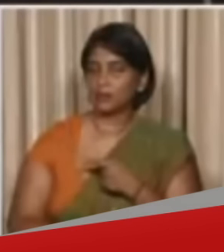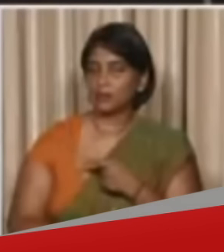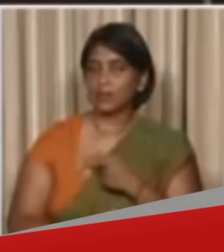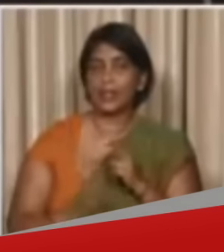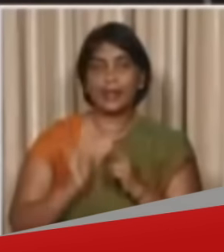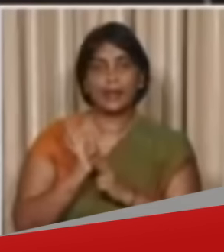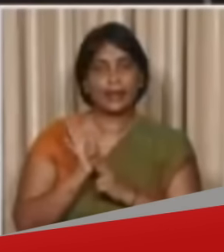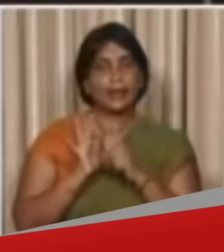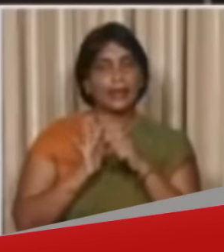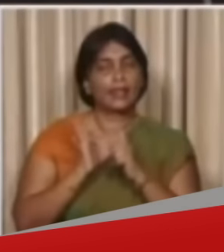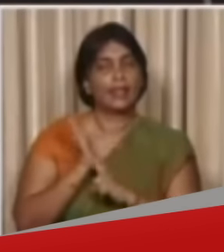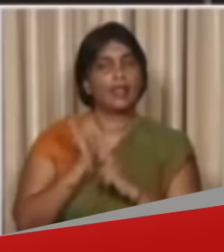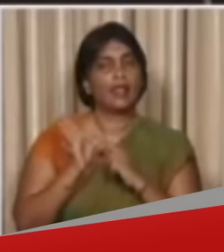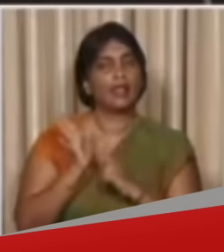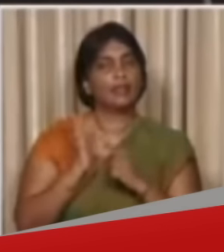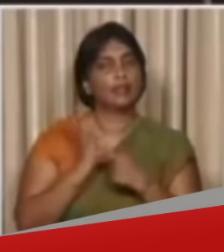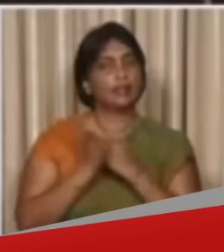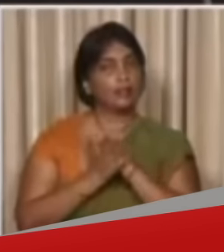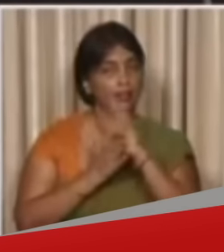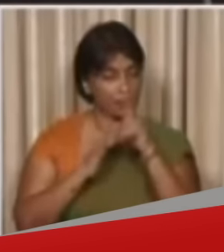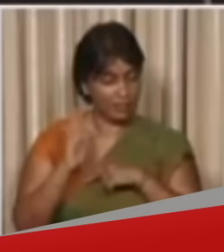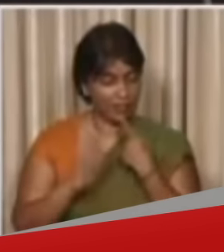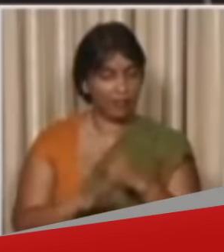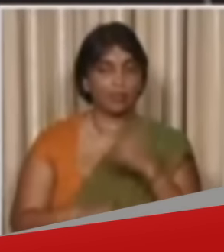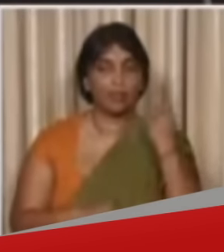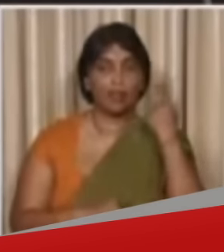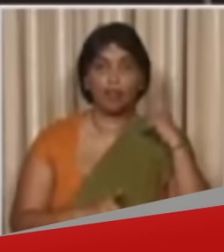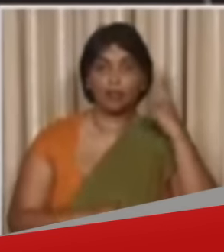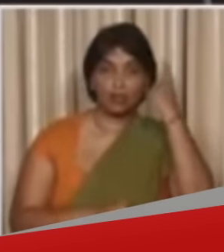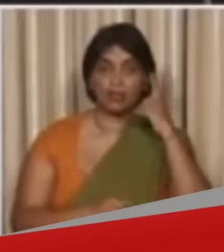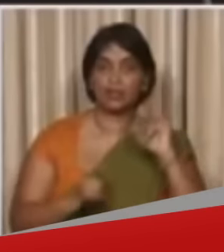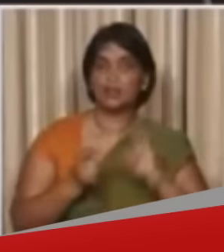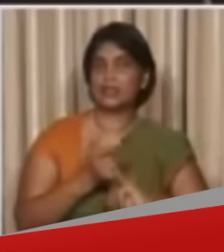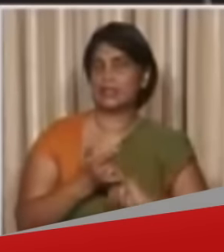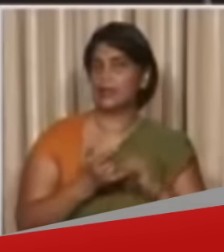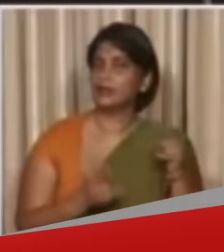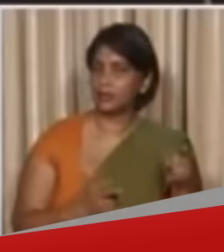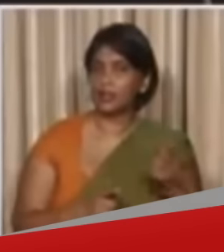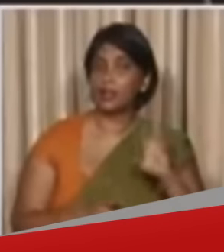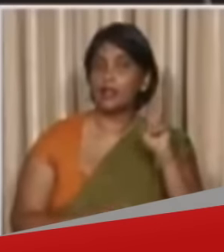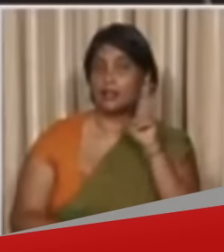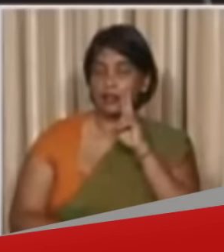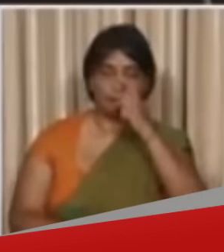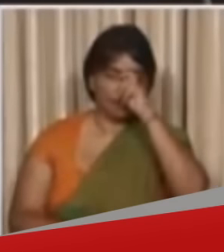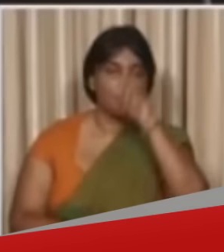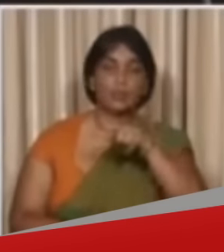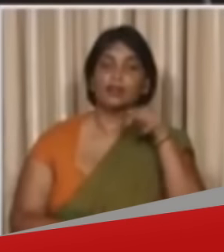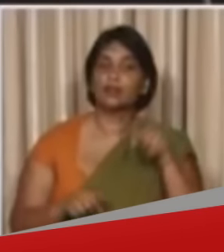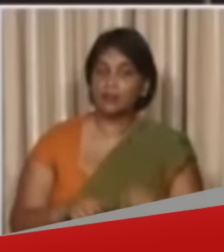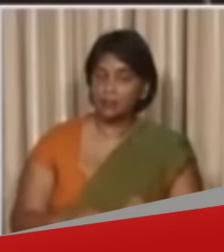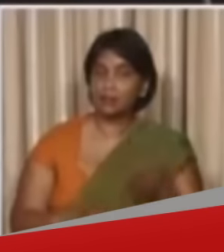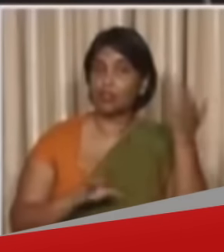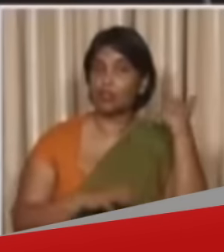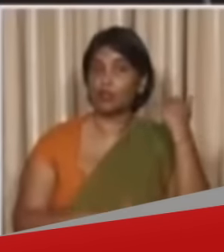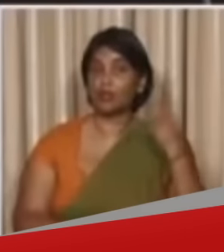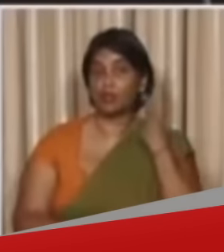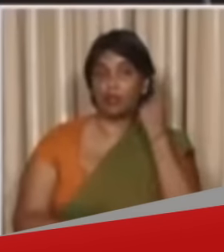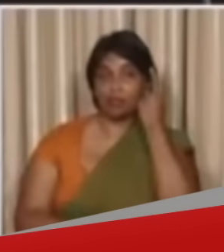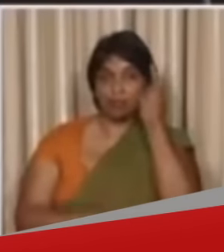नीलांत जयवर्धन अमुदा बुद्धि प्रधान साले अब रणिल विक्रम सिंह महत्याद यदा हमुदा बुद्धि